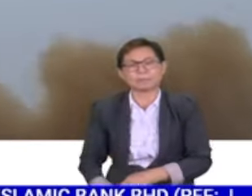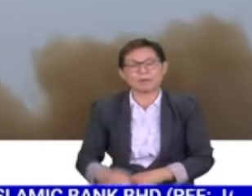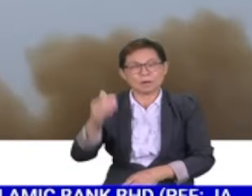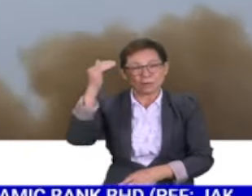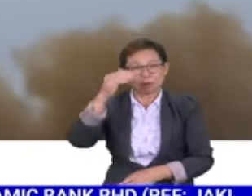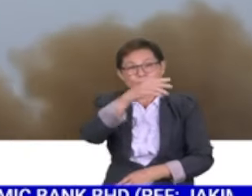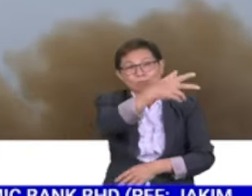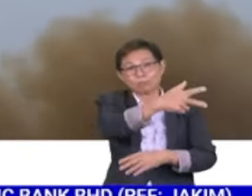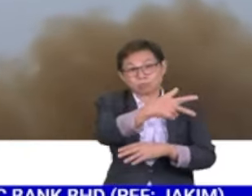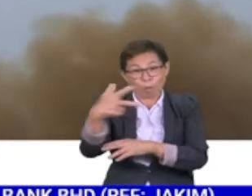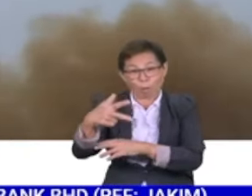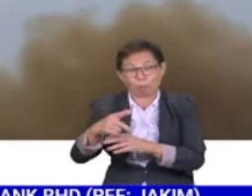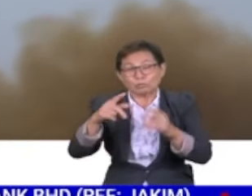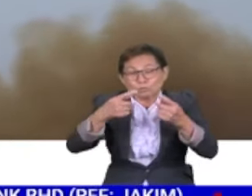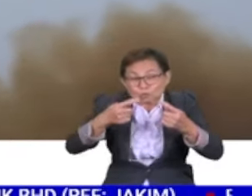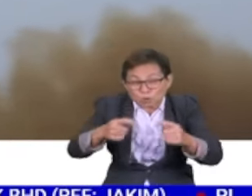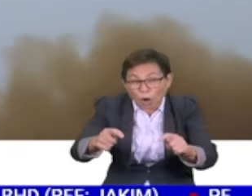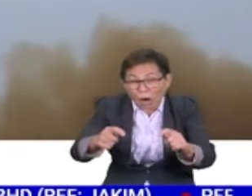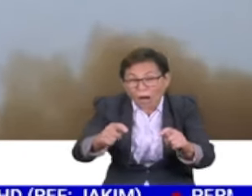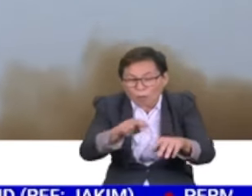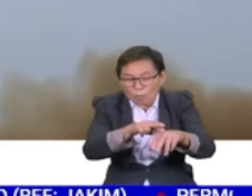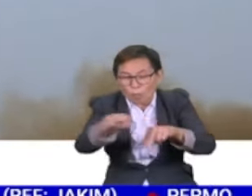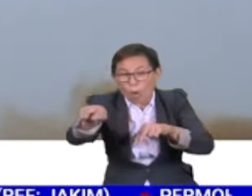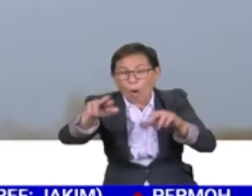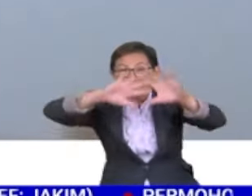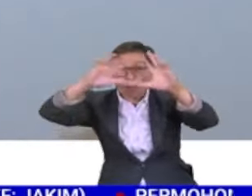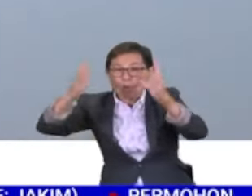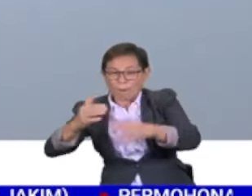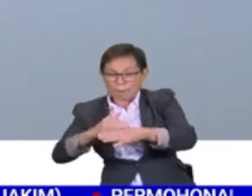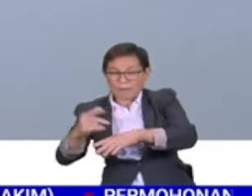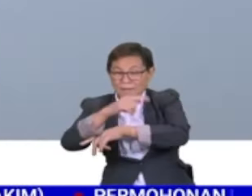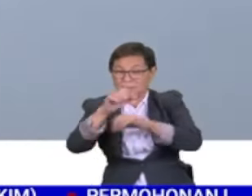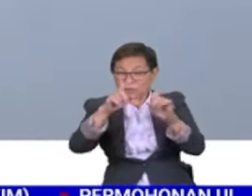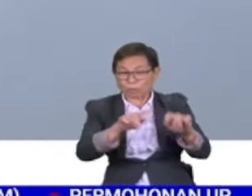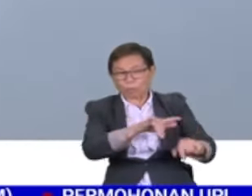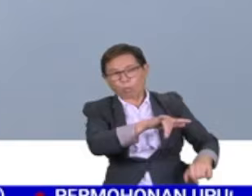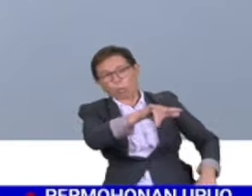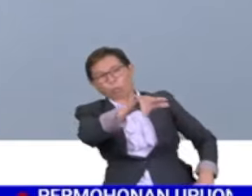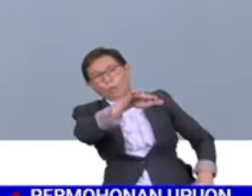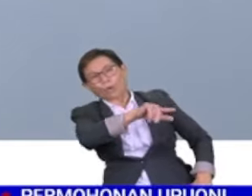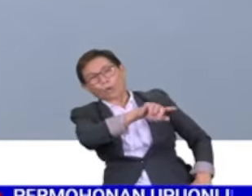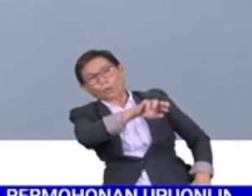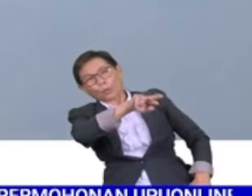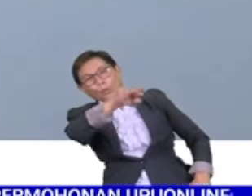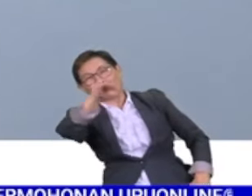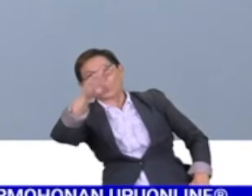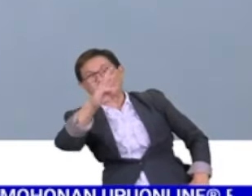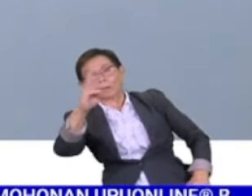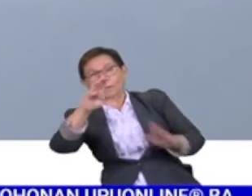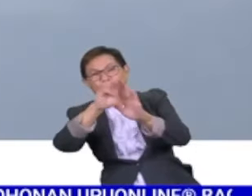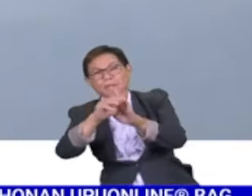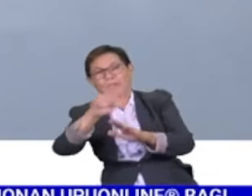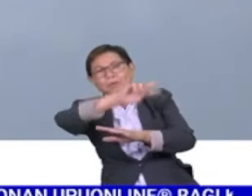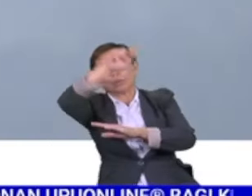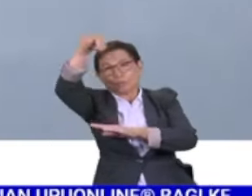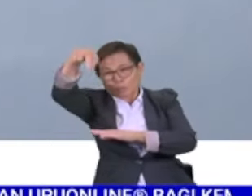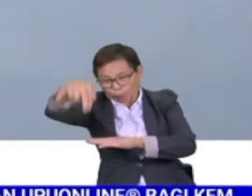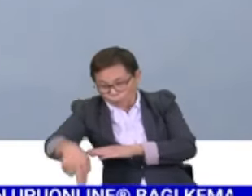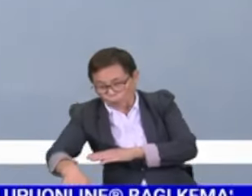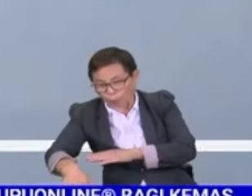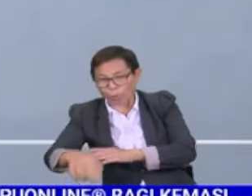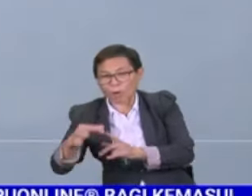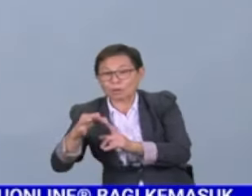Korea Utara menguji peluru berpandu balistik antara benua pada Sabtu. Ia terbang kira-kira 66 minit sebelum jatuh ke zon